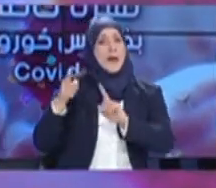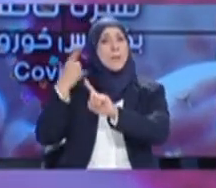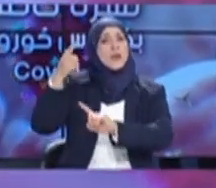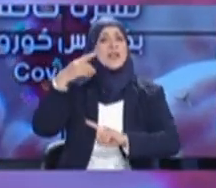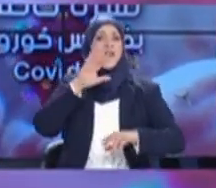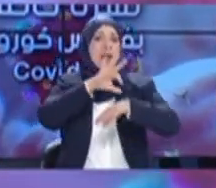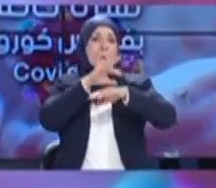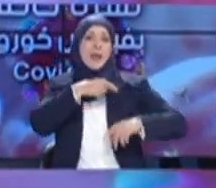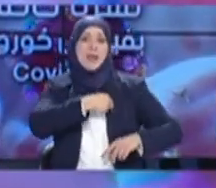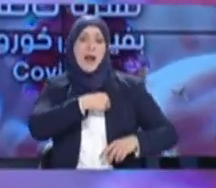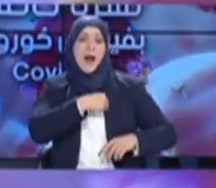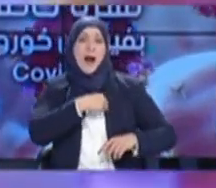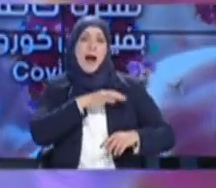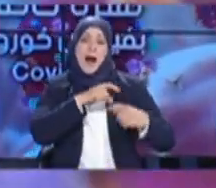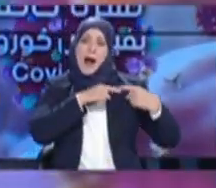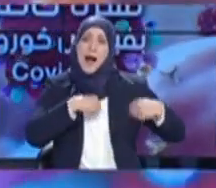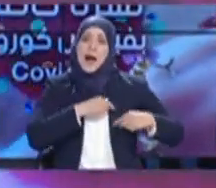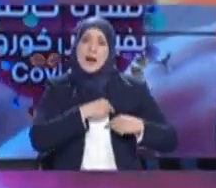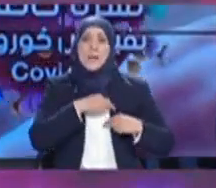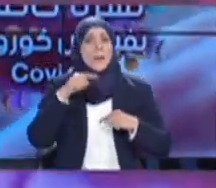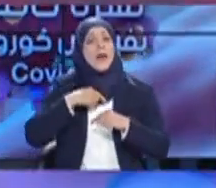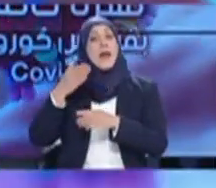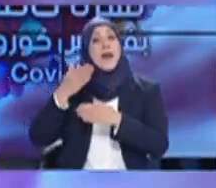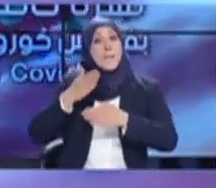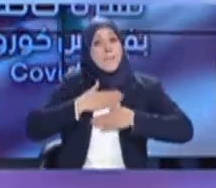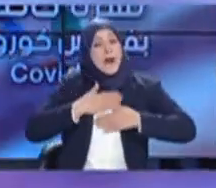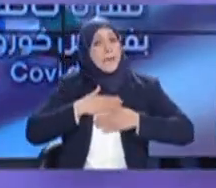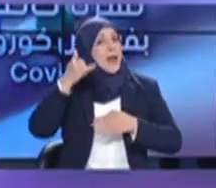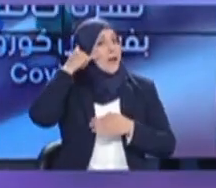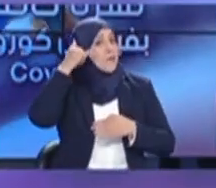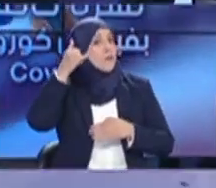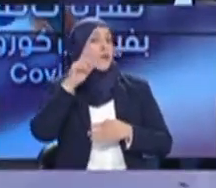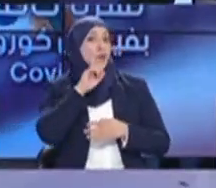القلب والشرايين. سيادتك مرحبا بك دكتورة.